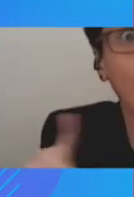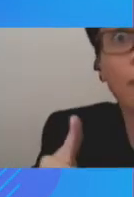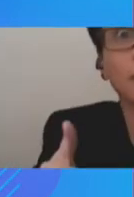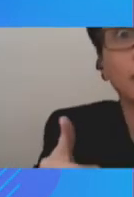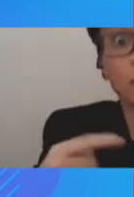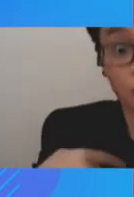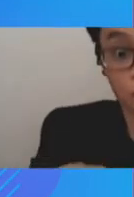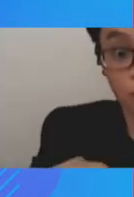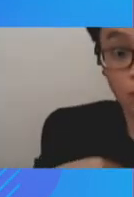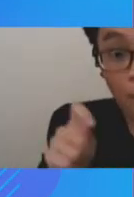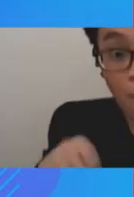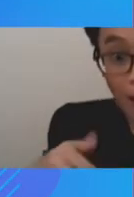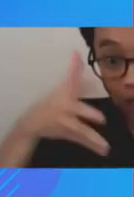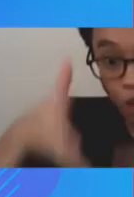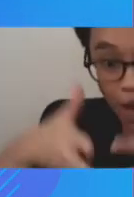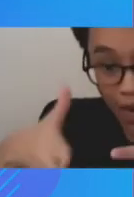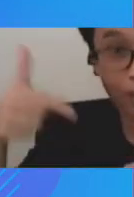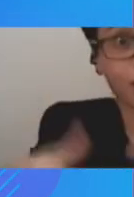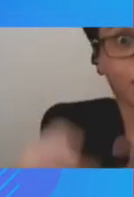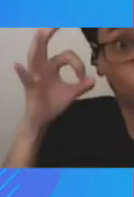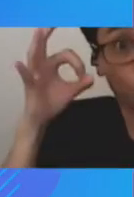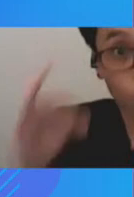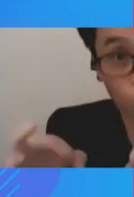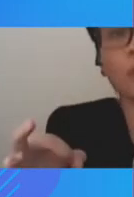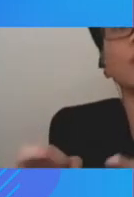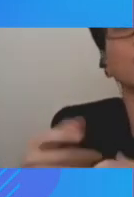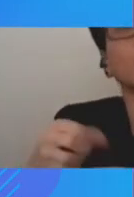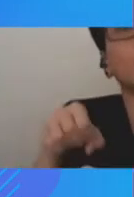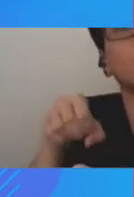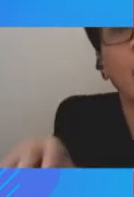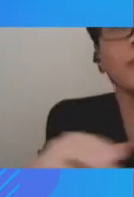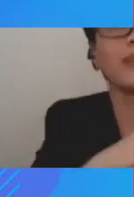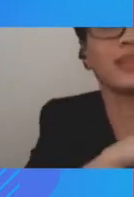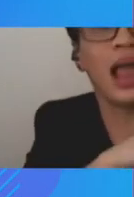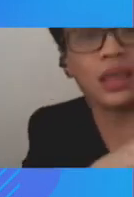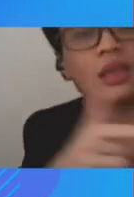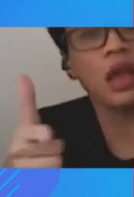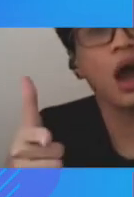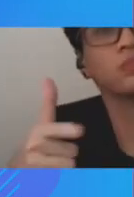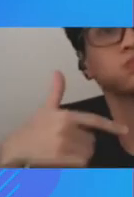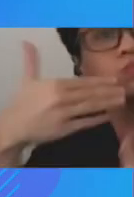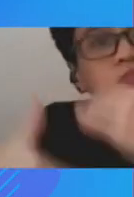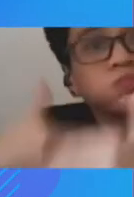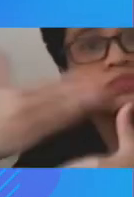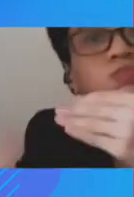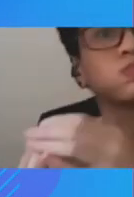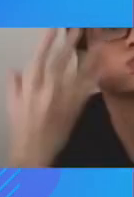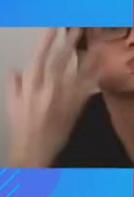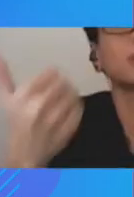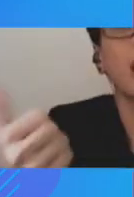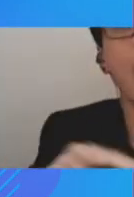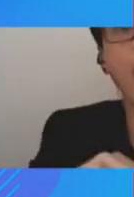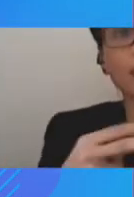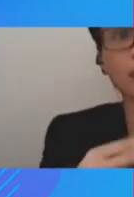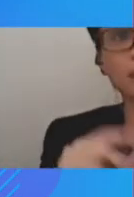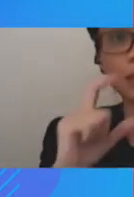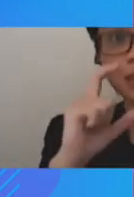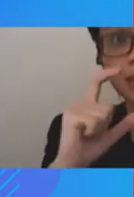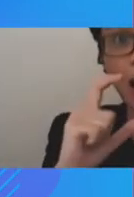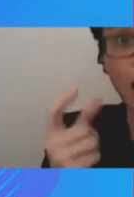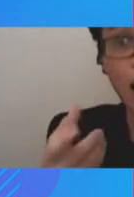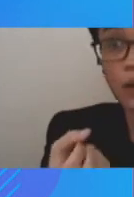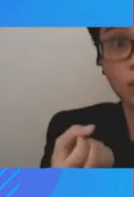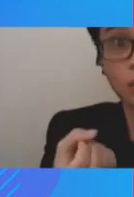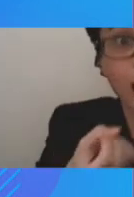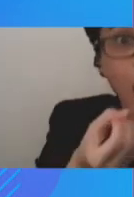dilakukan gitu. Basically jadi saya itu cuma mendidik Celia ya seperti anak seumurannya dia gitu, apa yang dia butuhkan, kayak mengenali